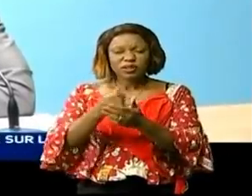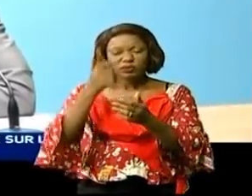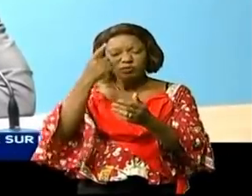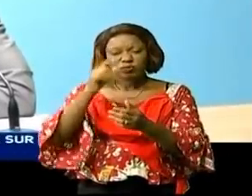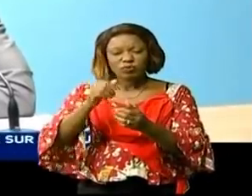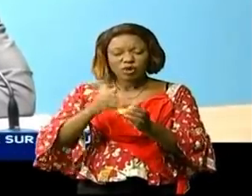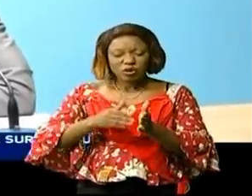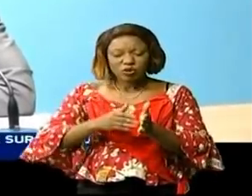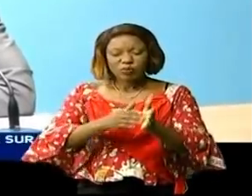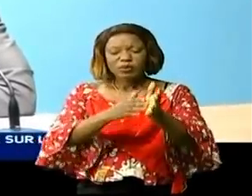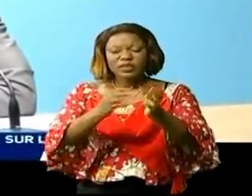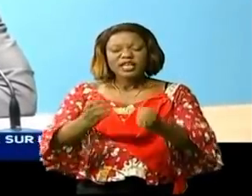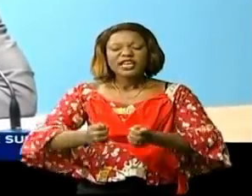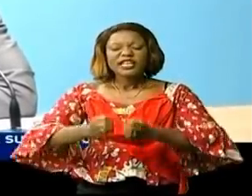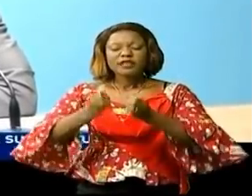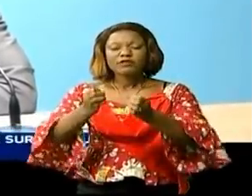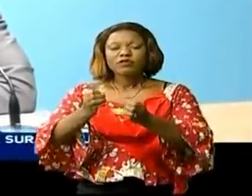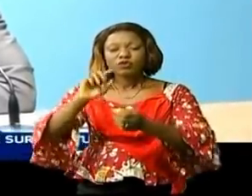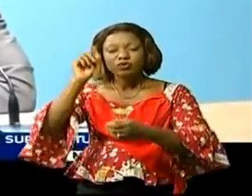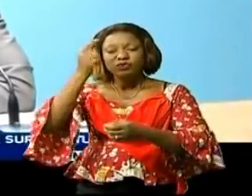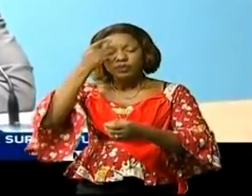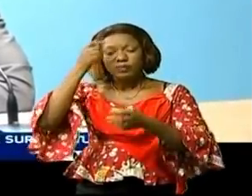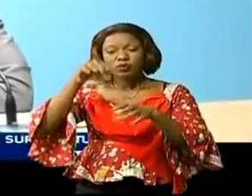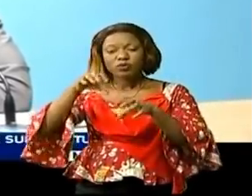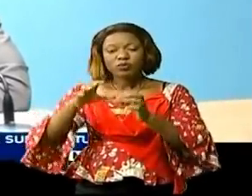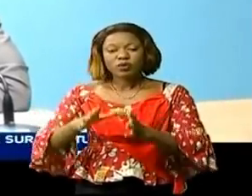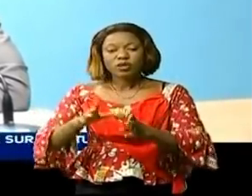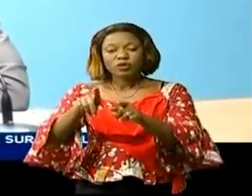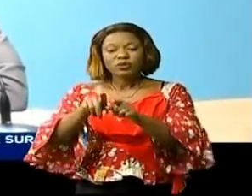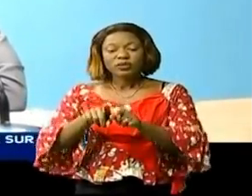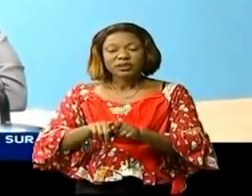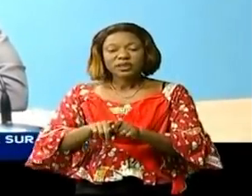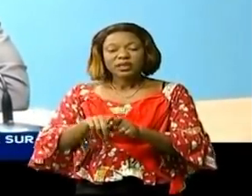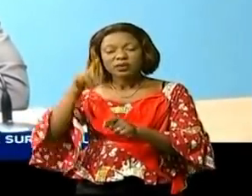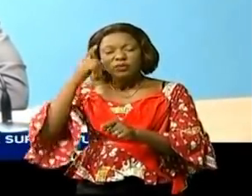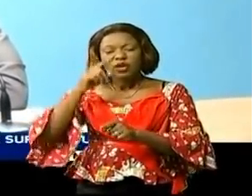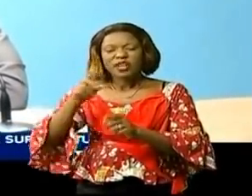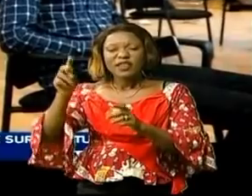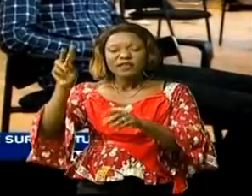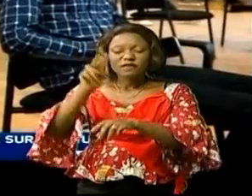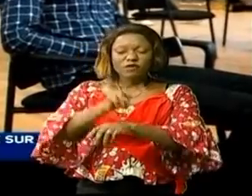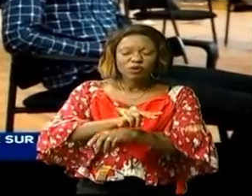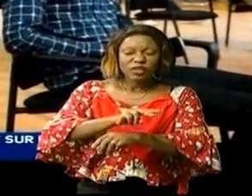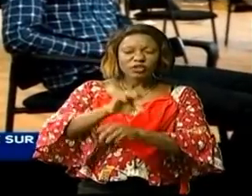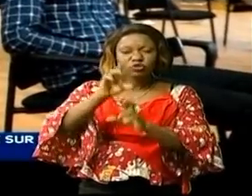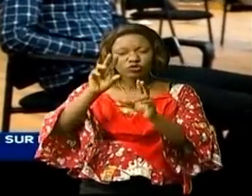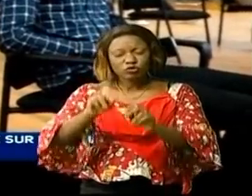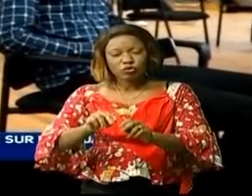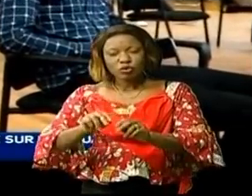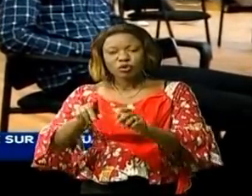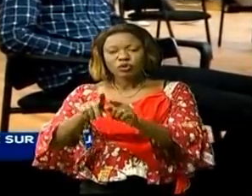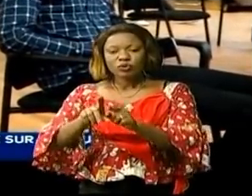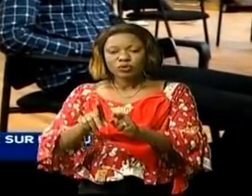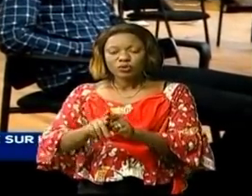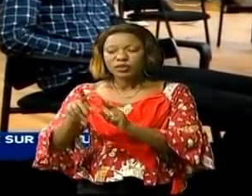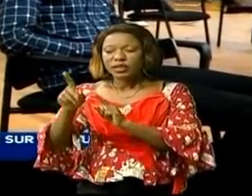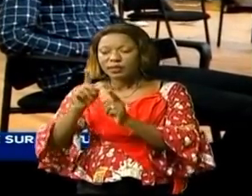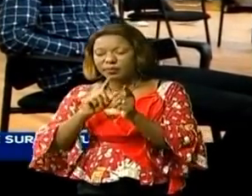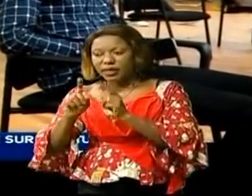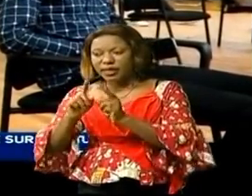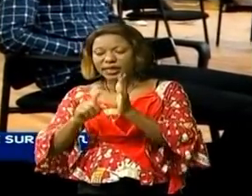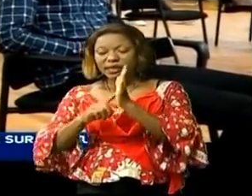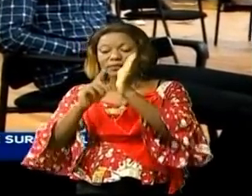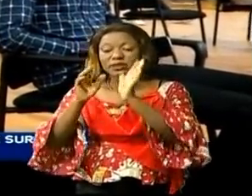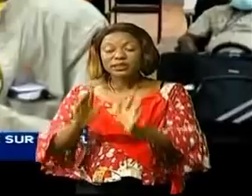dans la lutte contre les discours et les messages incitant à la haine, à la violence, à l'hostilité. Enfin, Bintou Keïta, la